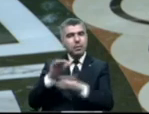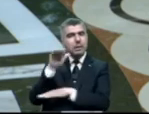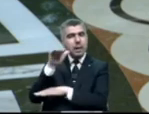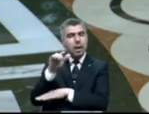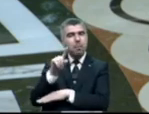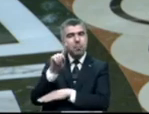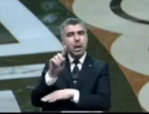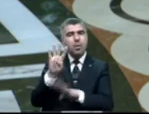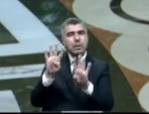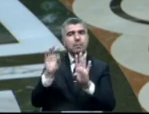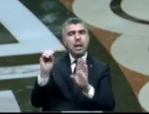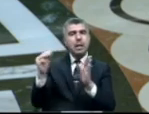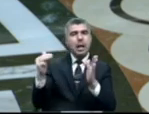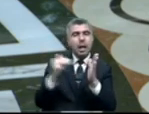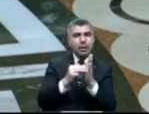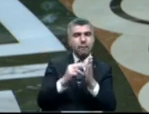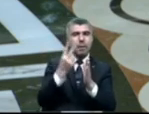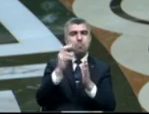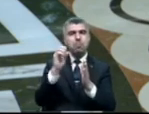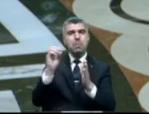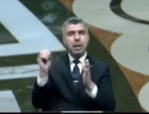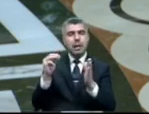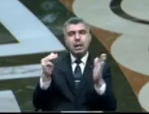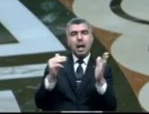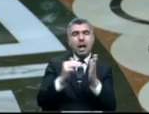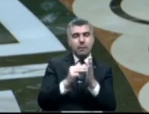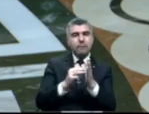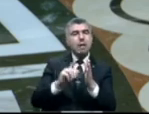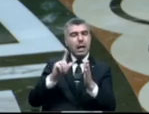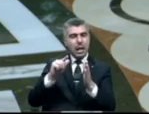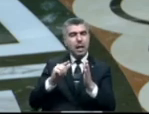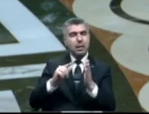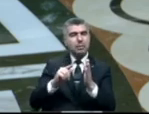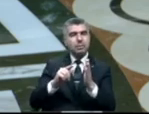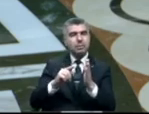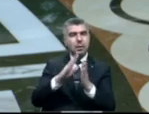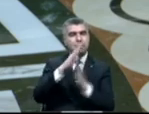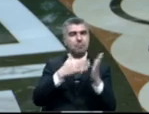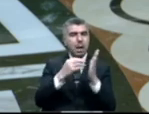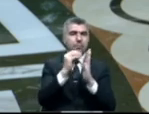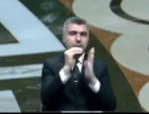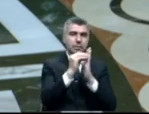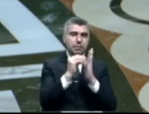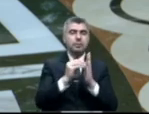داخل 180 الف حتى 200 الف راس على حساب يعني السنوات.